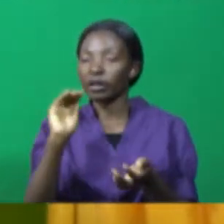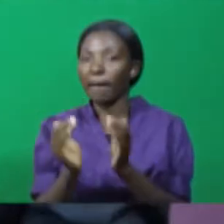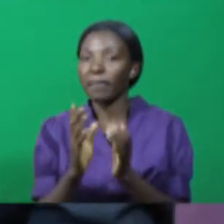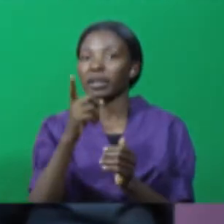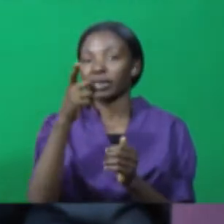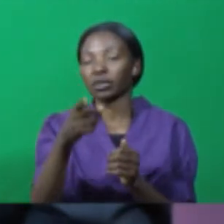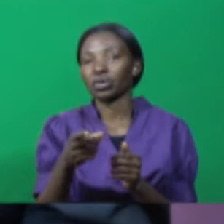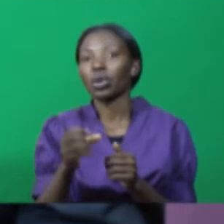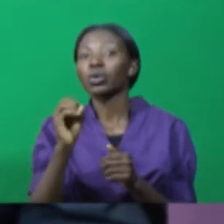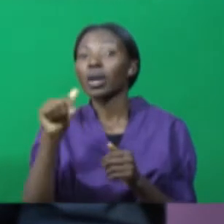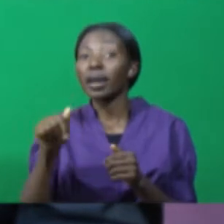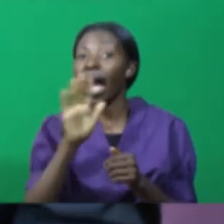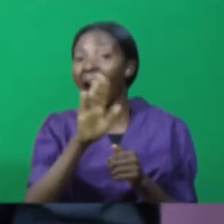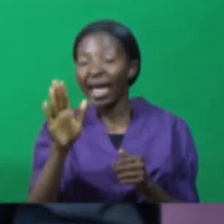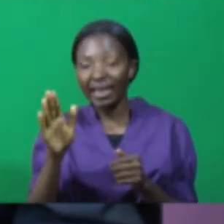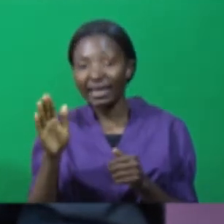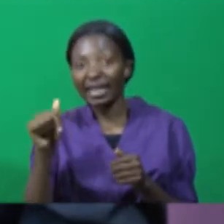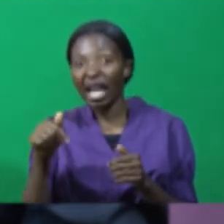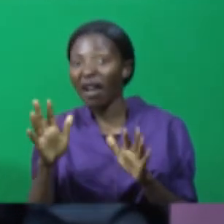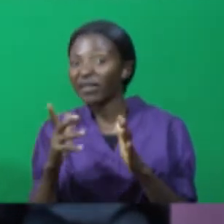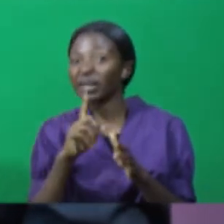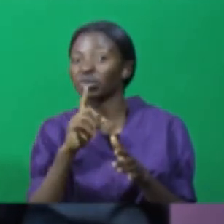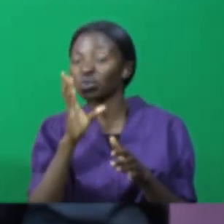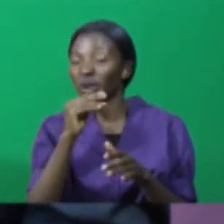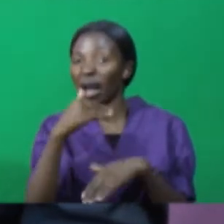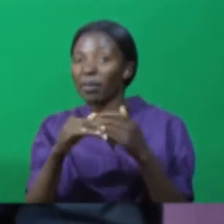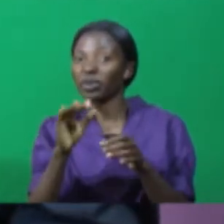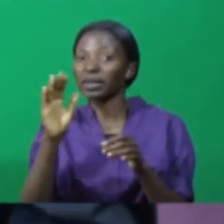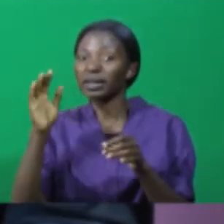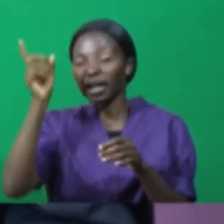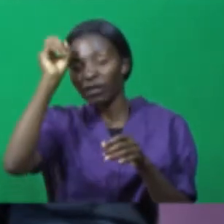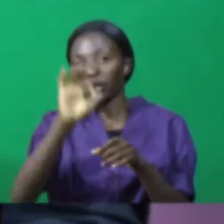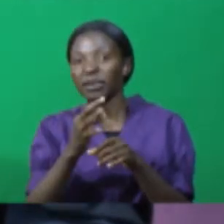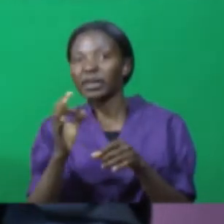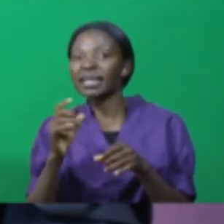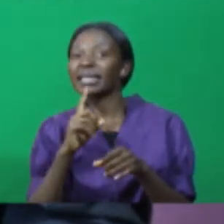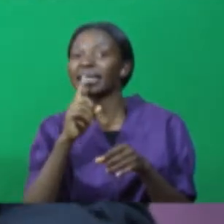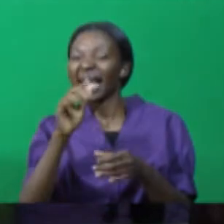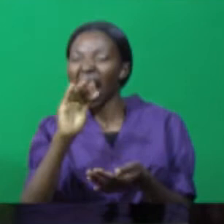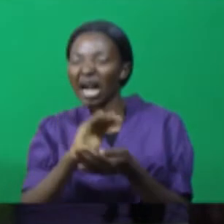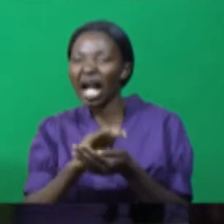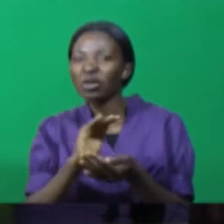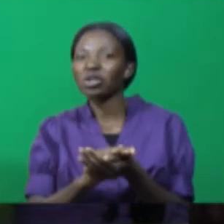kana uti ngana. Mwezu no akanyara kuti mzimu. Akanyara uta na shoko eroro. Unonzu kwa anu anda iti chivanu chedu.